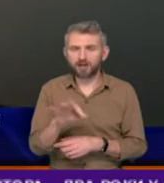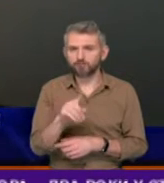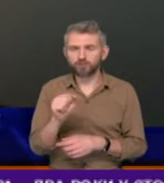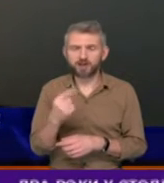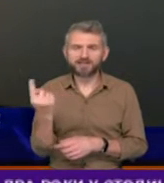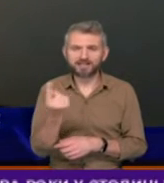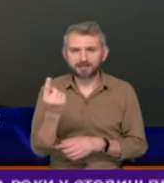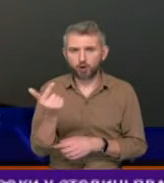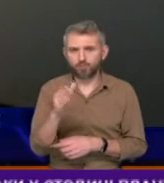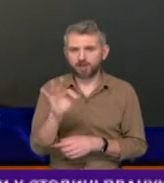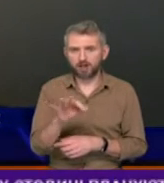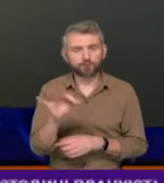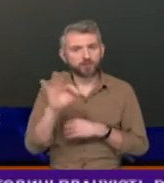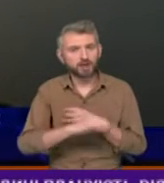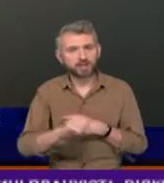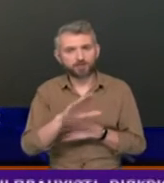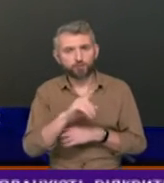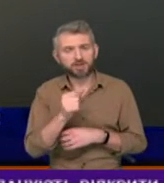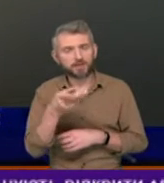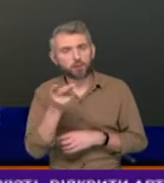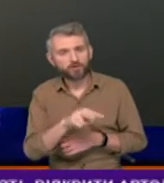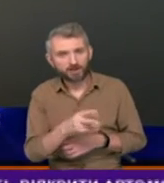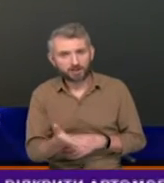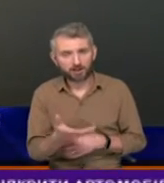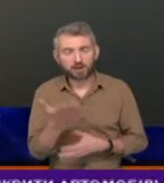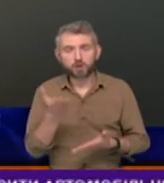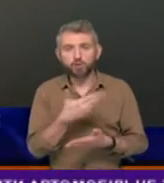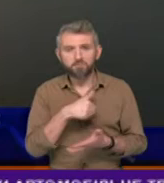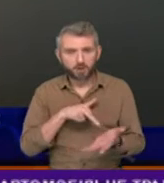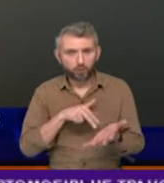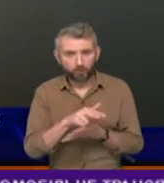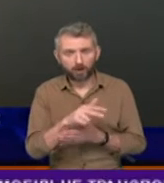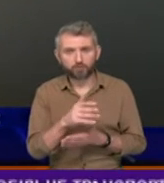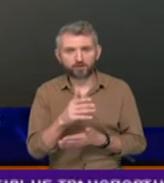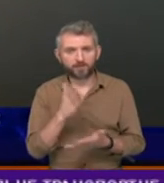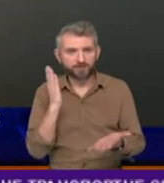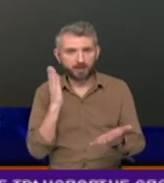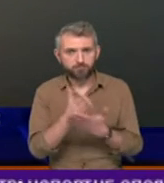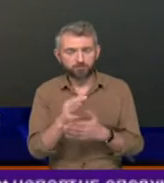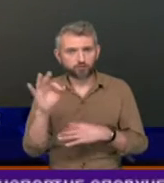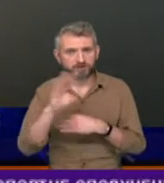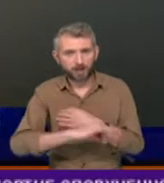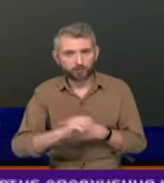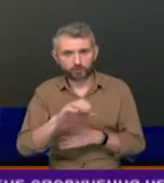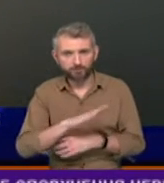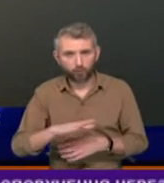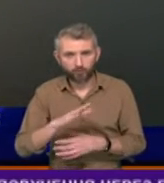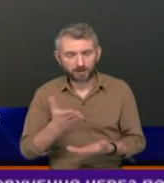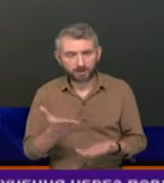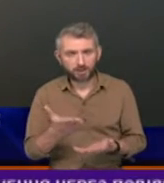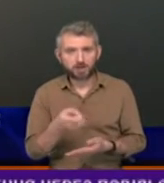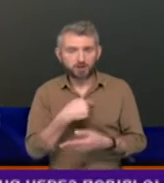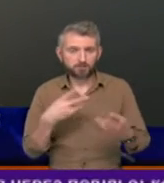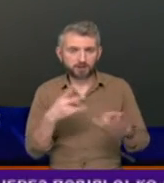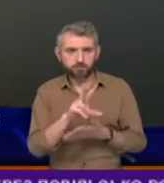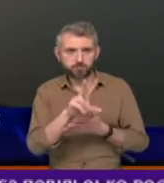єдине громадянство. А Західна Європа – за подвійне. Так що, якщо ми рухаємося в напрямку Західної Європи, нам